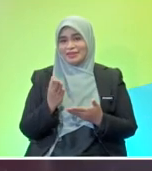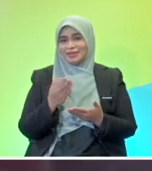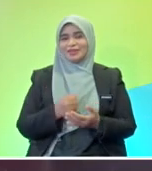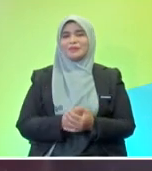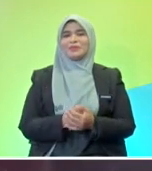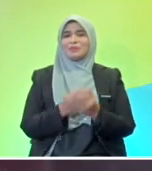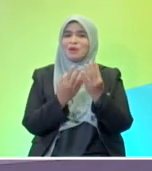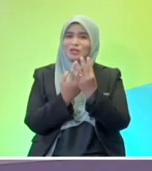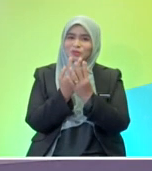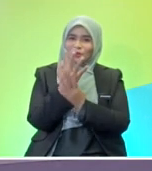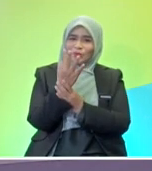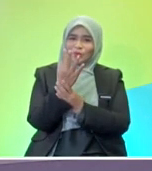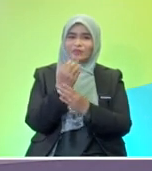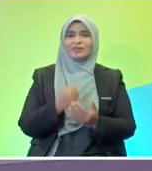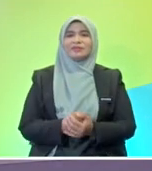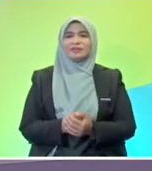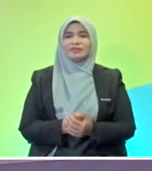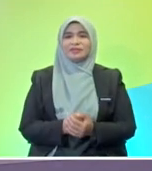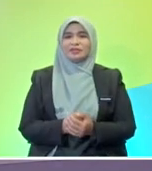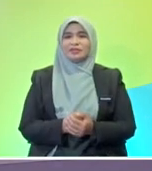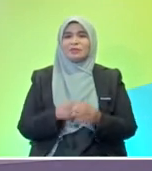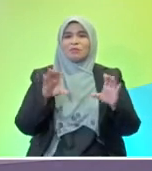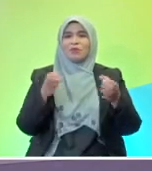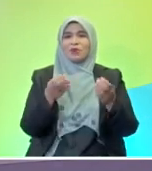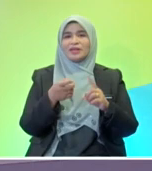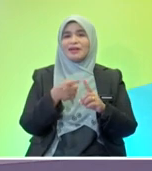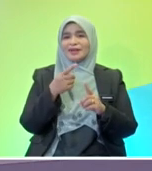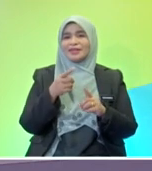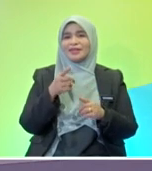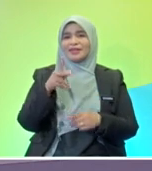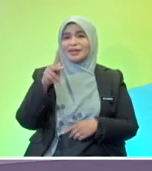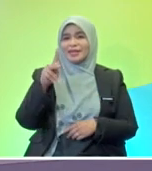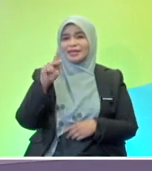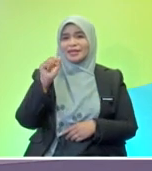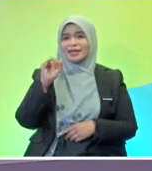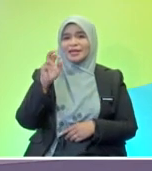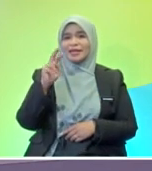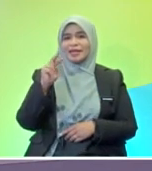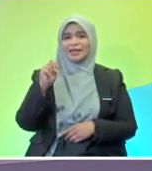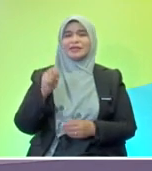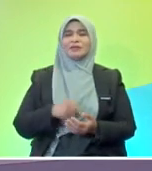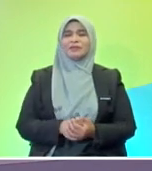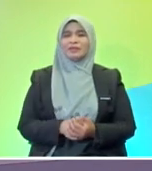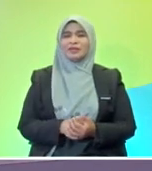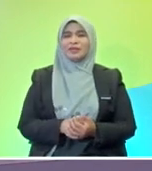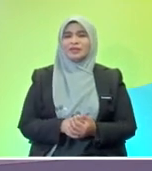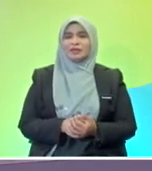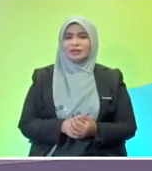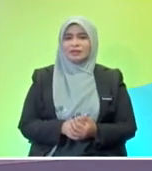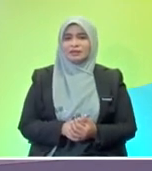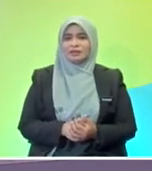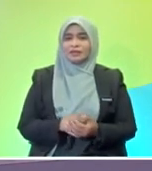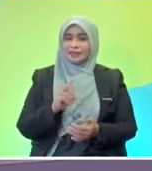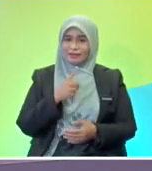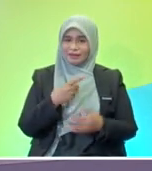kat tangan. Diperbuat daripada kain felt. Kain felt. Okey. Ini boneka sarung. Kita